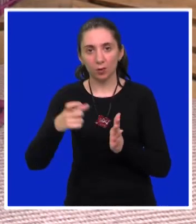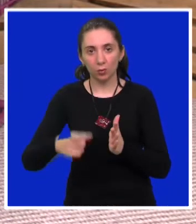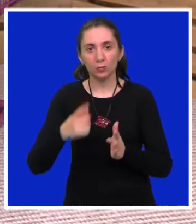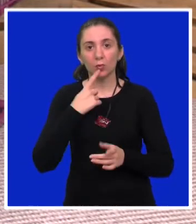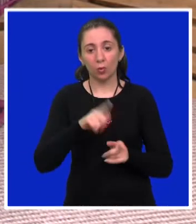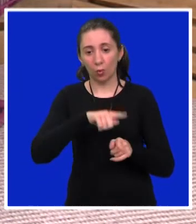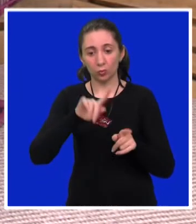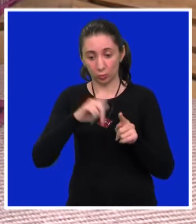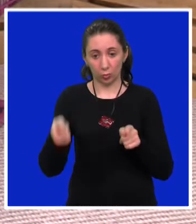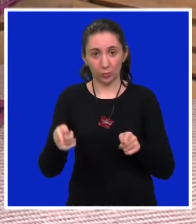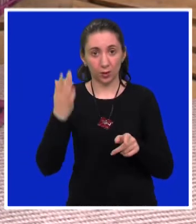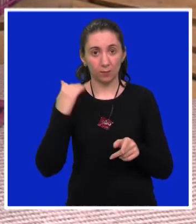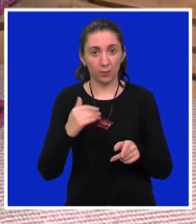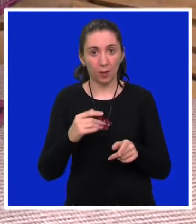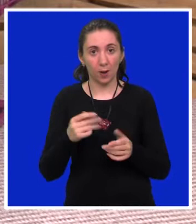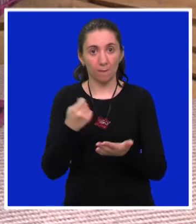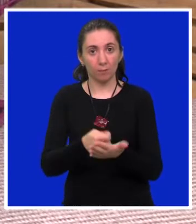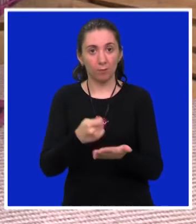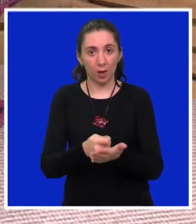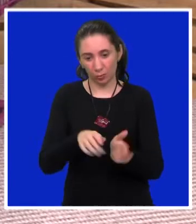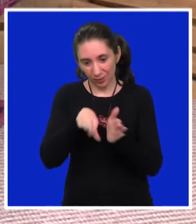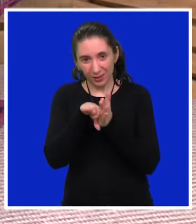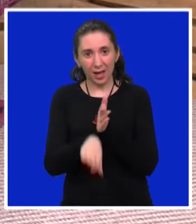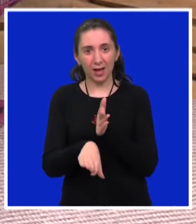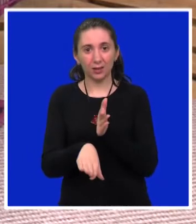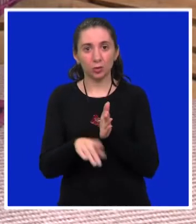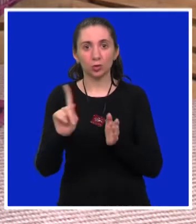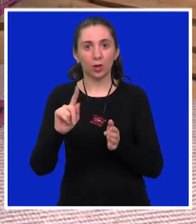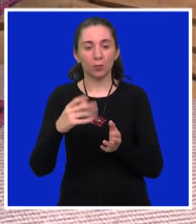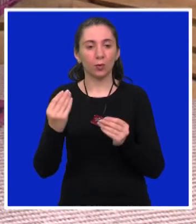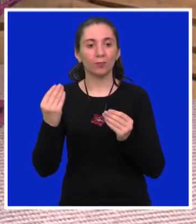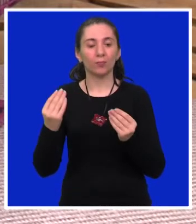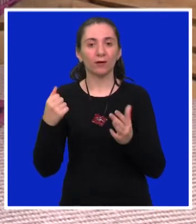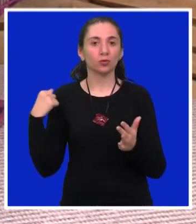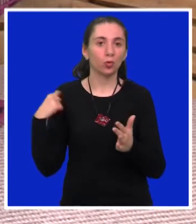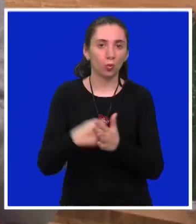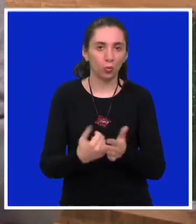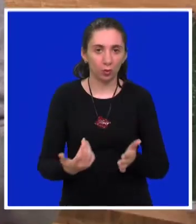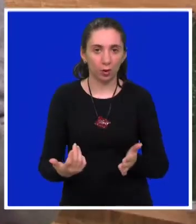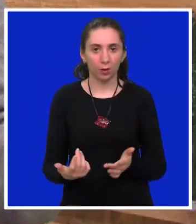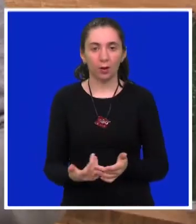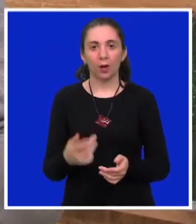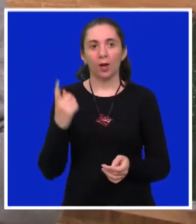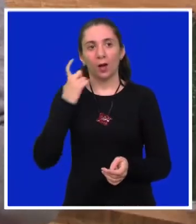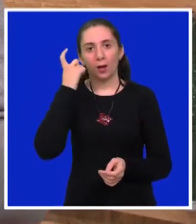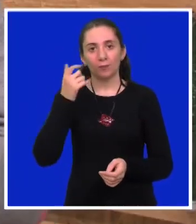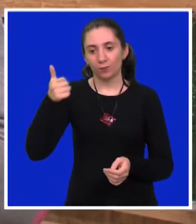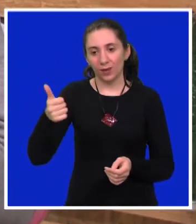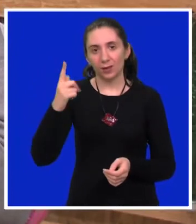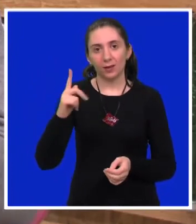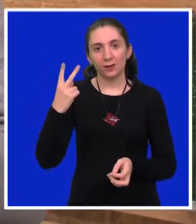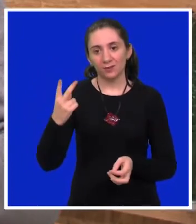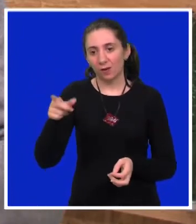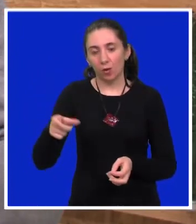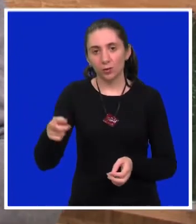bile u platnom razredu najniže, ne bude udar prevelik. E sad imate ovu logiku da onaj gdje je jedan ili dva, on